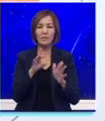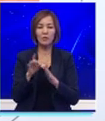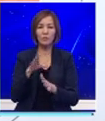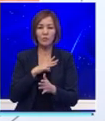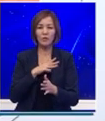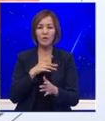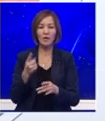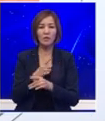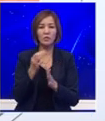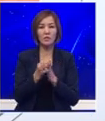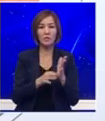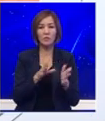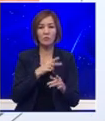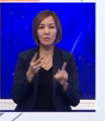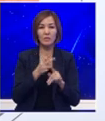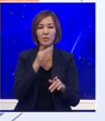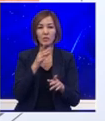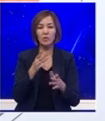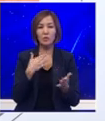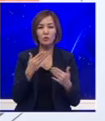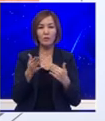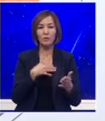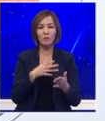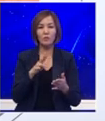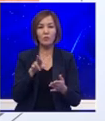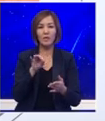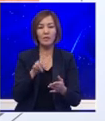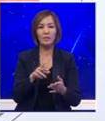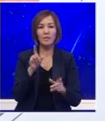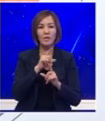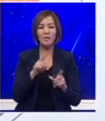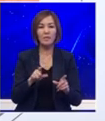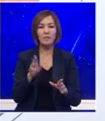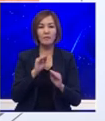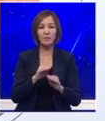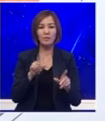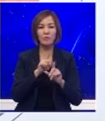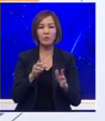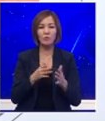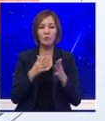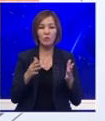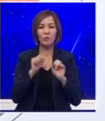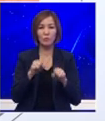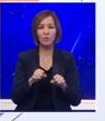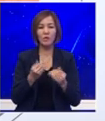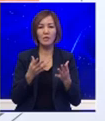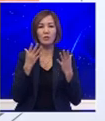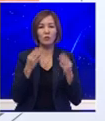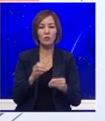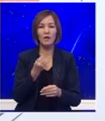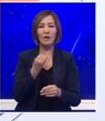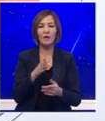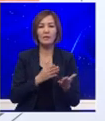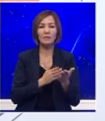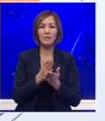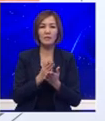өтті. Алғашқысы тестілеу болса, екінші кезеңі сұхбаттасу. Яндекс лицей мектеп оқушылары үшін үлкен мүмкіндік. Қазіргі таңда